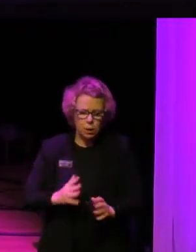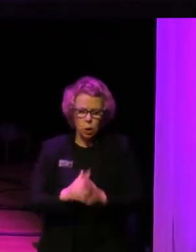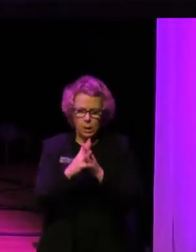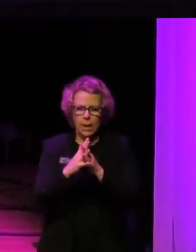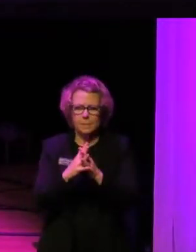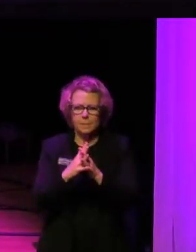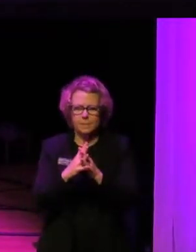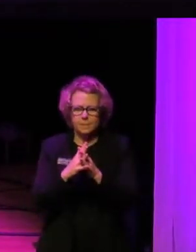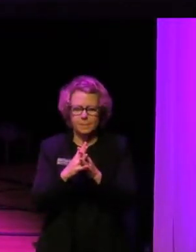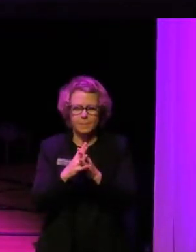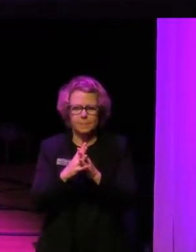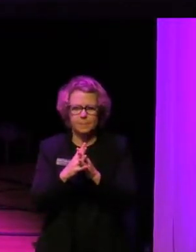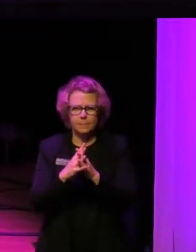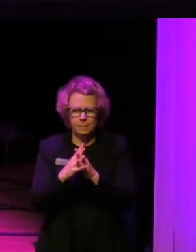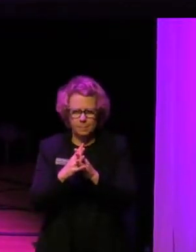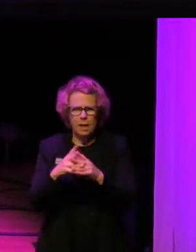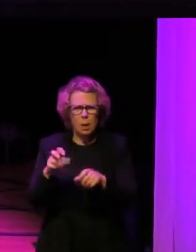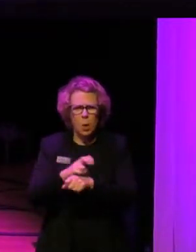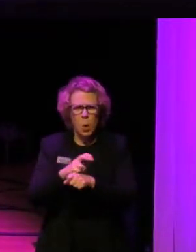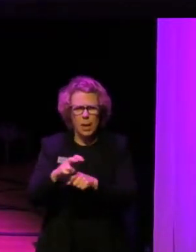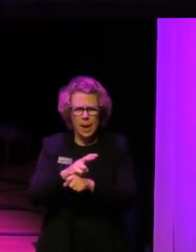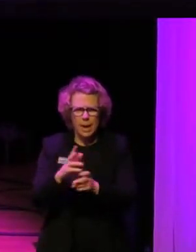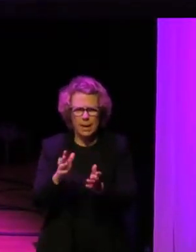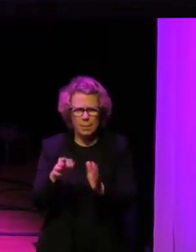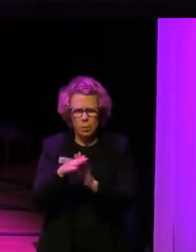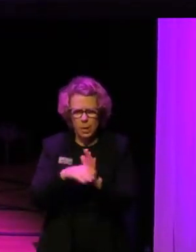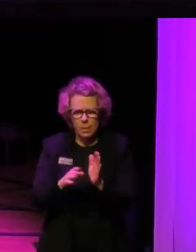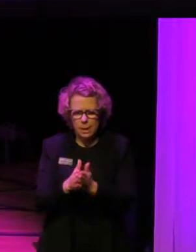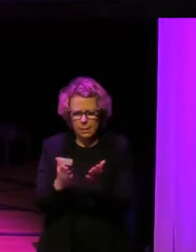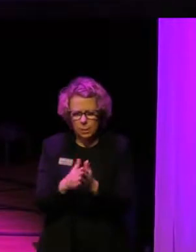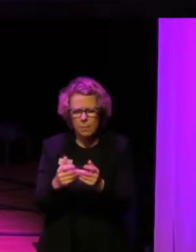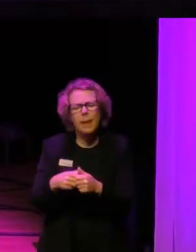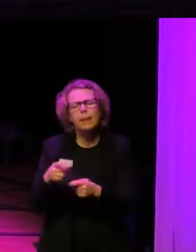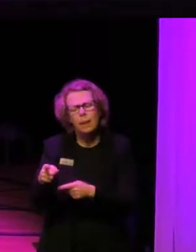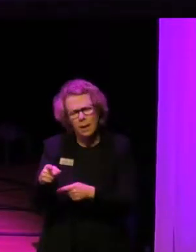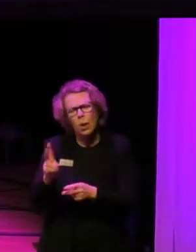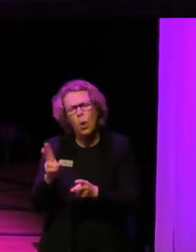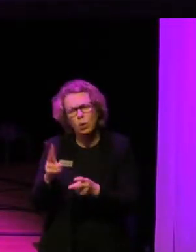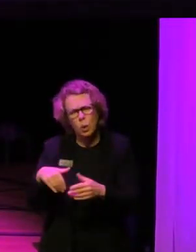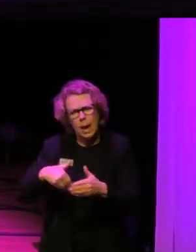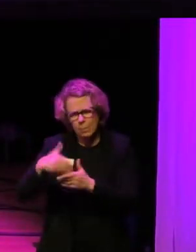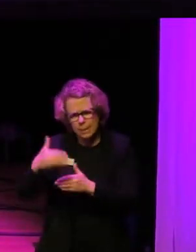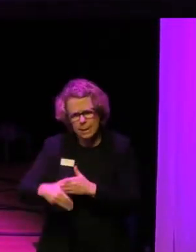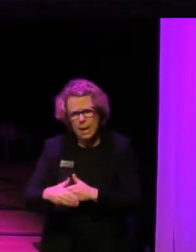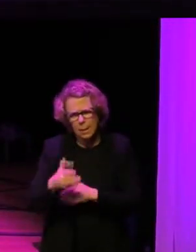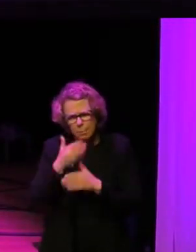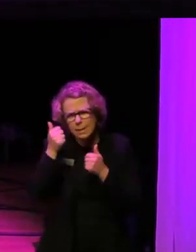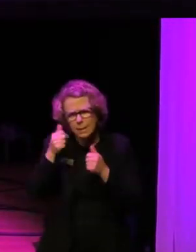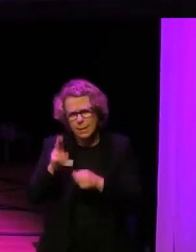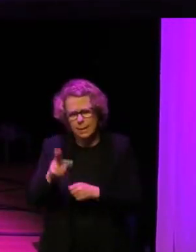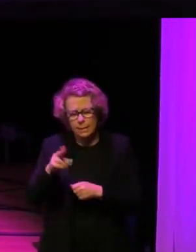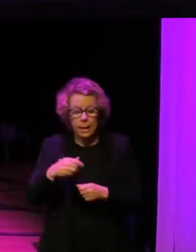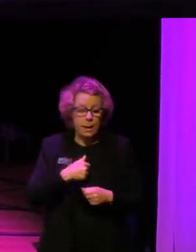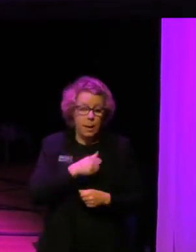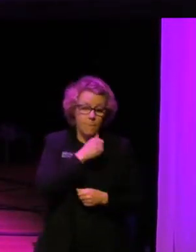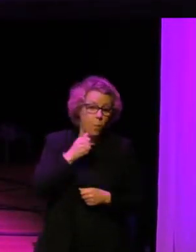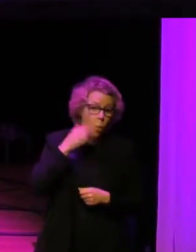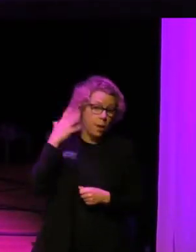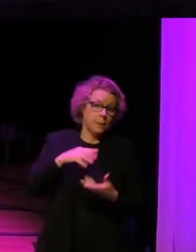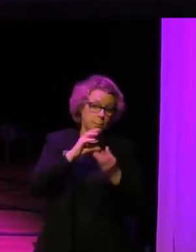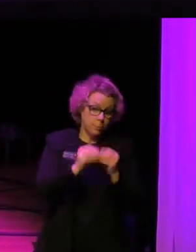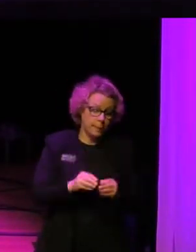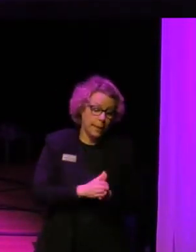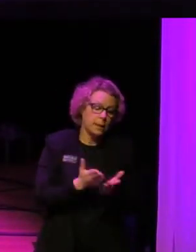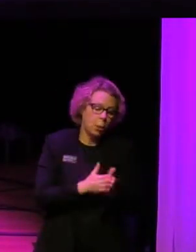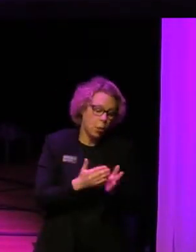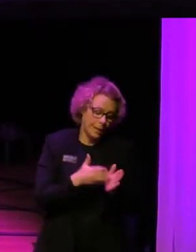Ha koll på programkatalogen, men ha framförallt koll på programwebben. Vi tog fram katalogen under våren någon gång, så att det har